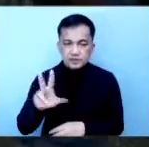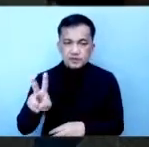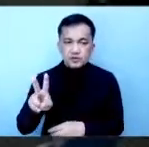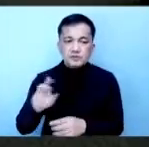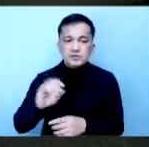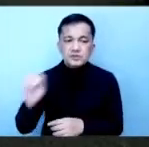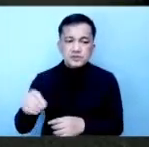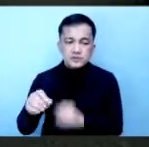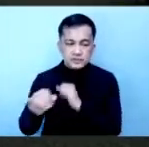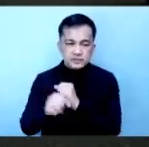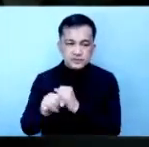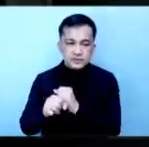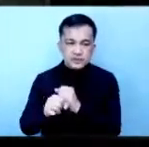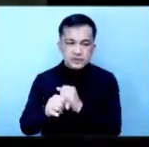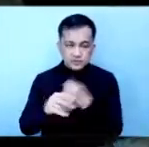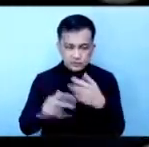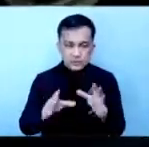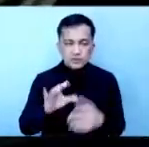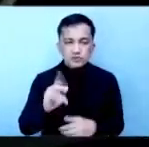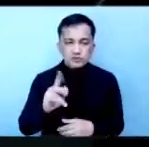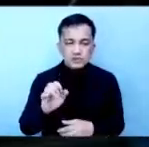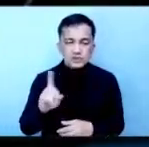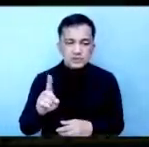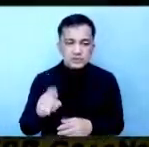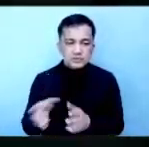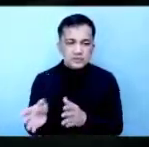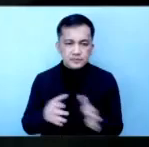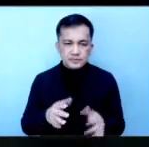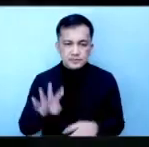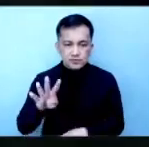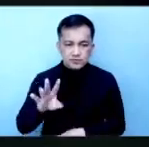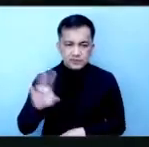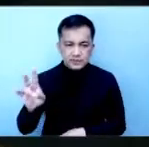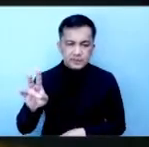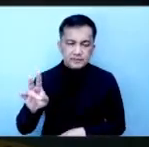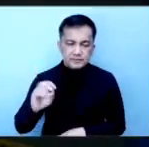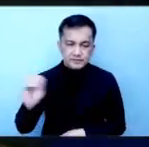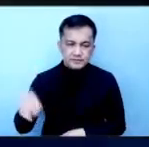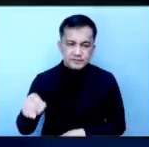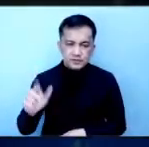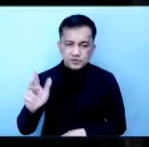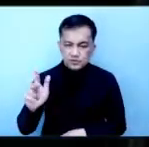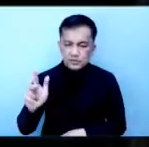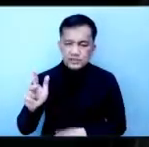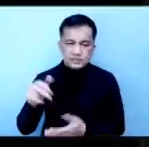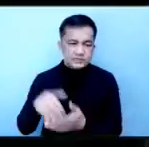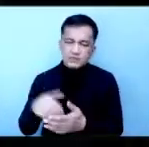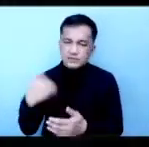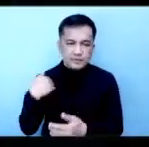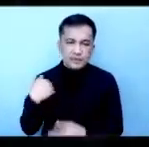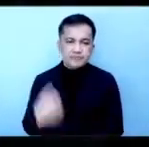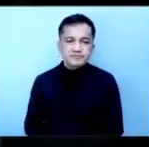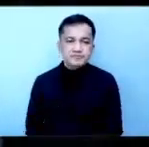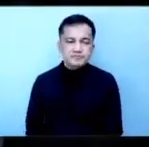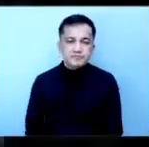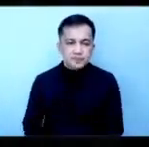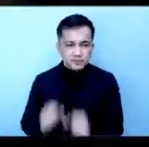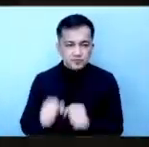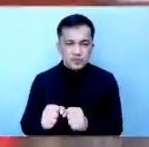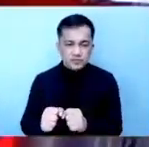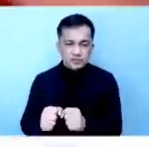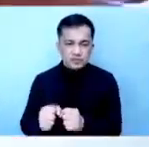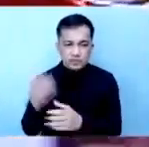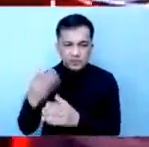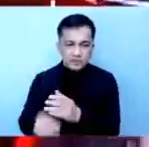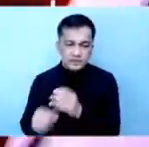mga jeepney unit ang consolidated na. Pero nasa 47% o higit 23,000 ang hindi consolidated at posibleng mawala sa